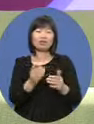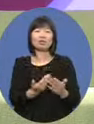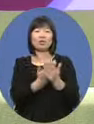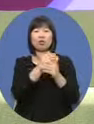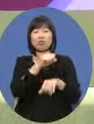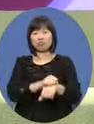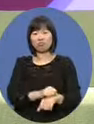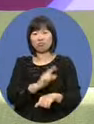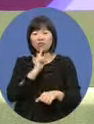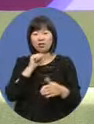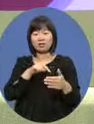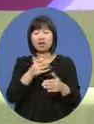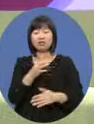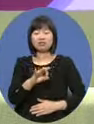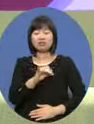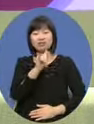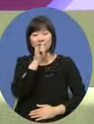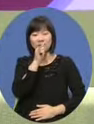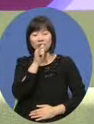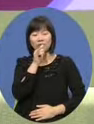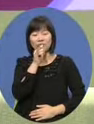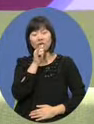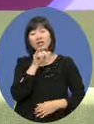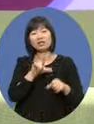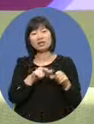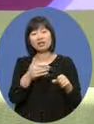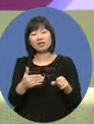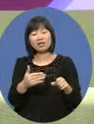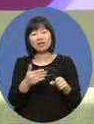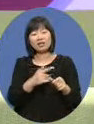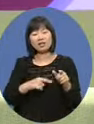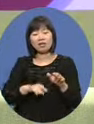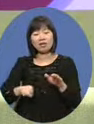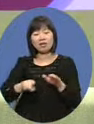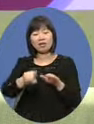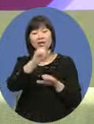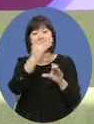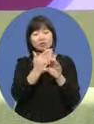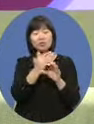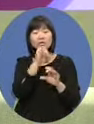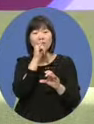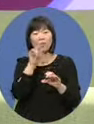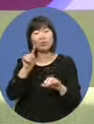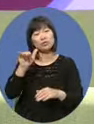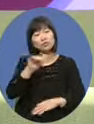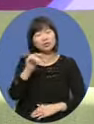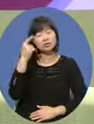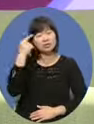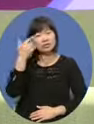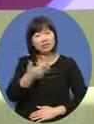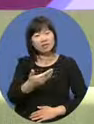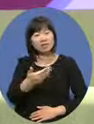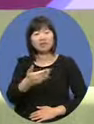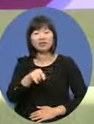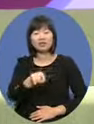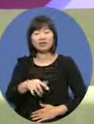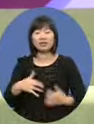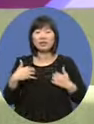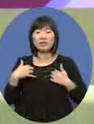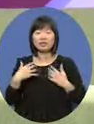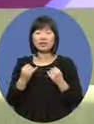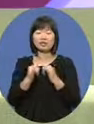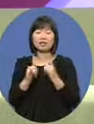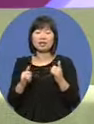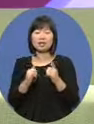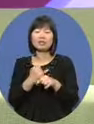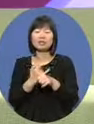해나가고 그 안에서 인정도 받고 점점 이제 승승가도를 달려가는데 어느 정도 수준이었습니까? 그 캐릭터가. 그 게임이 뭐 많은